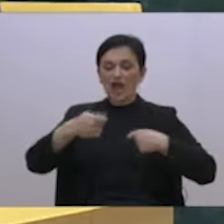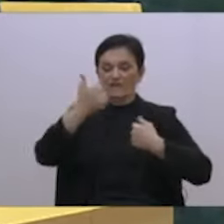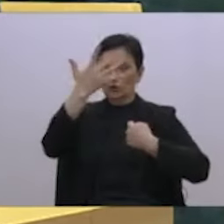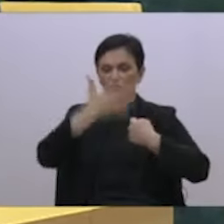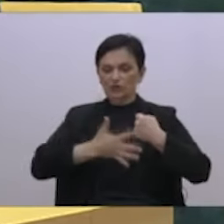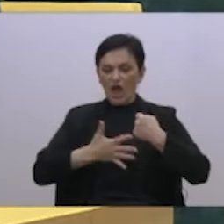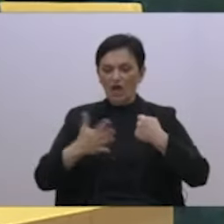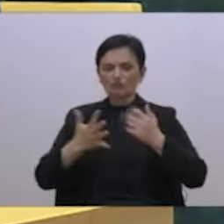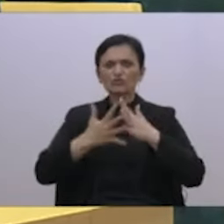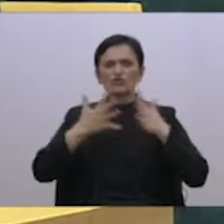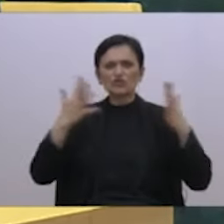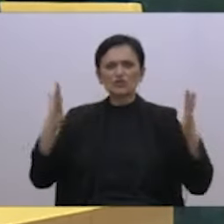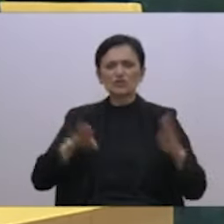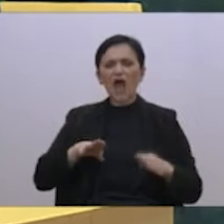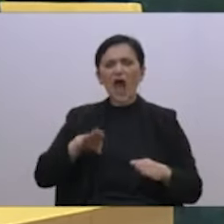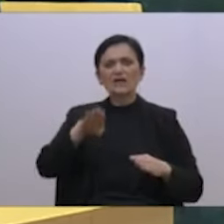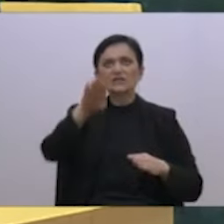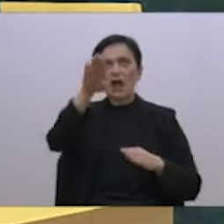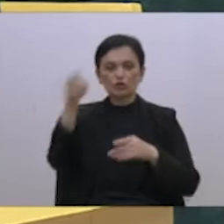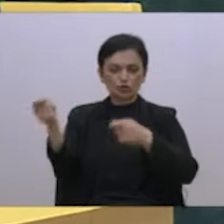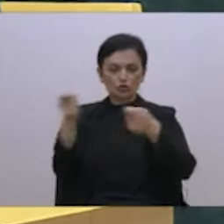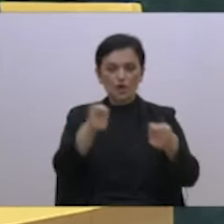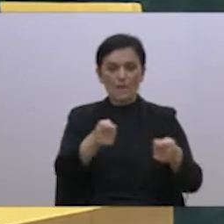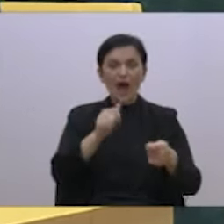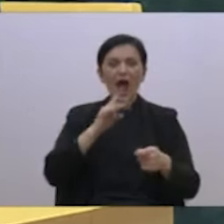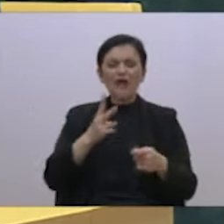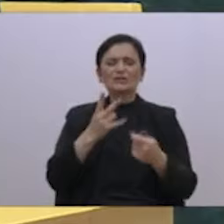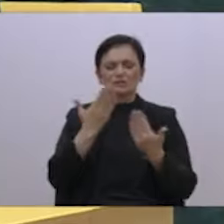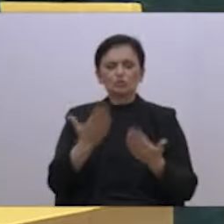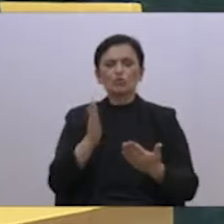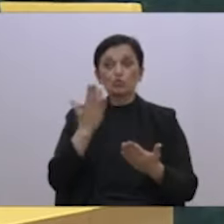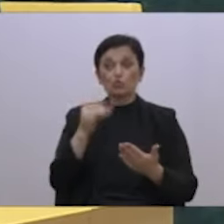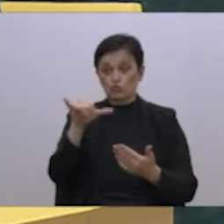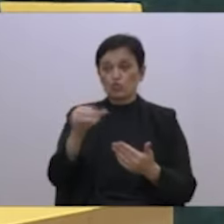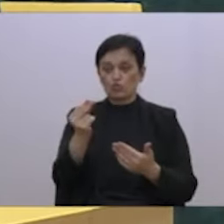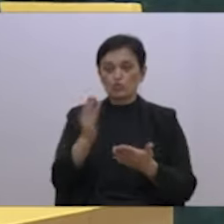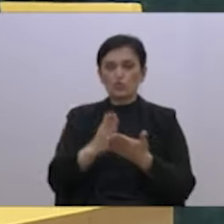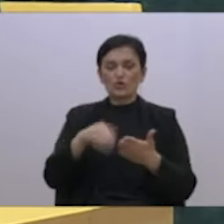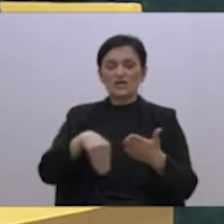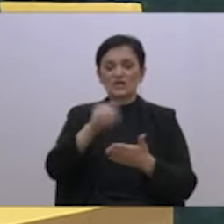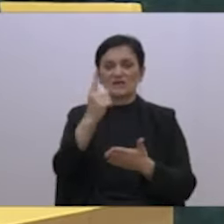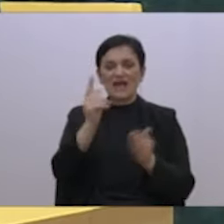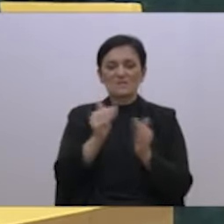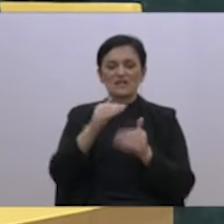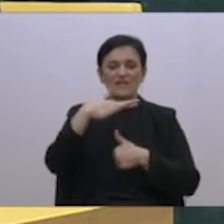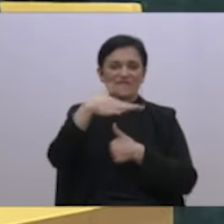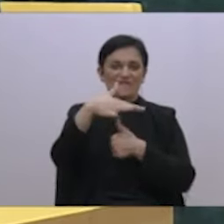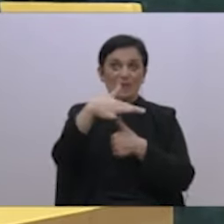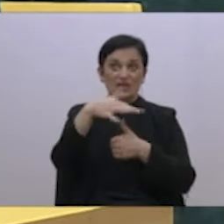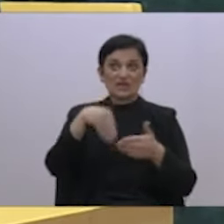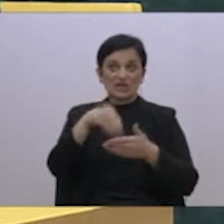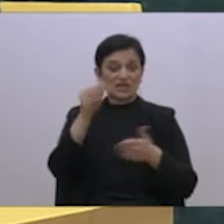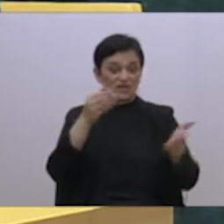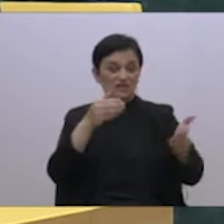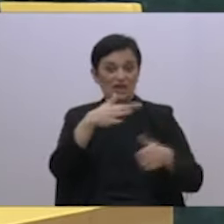შემოიტანა დიდი ესკალატორი მაგალითად ან ბოლოს და ბოლოს რა თუ ფული აქვს აგერ იყიდის ერთ პატარა ვერტფრენს იყიდა კაცმა